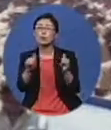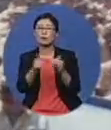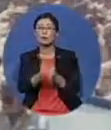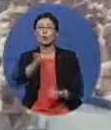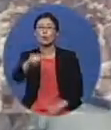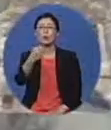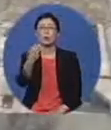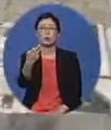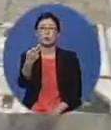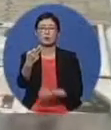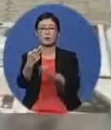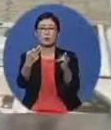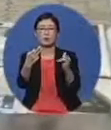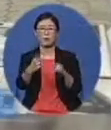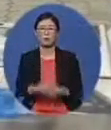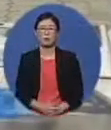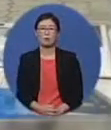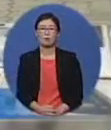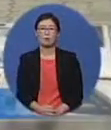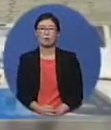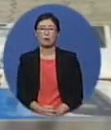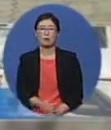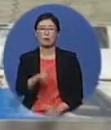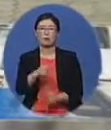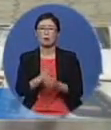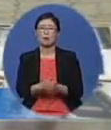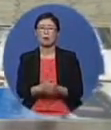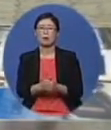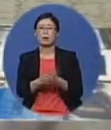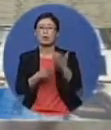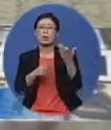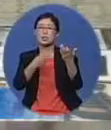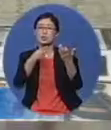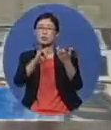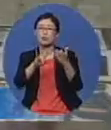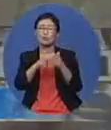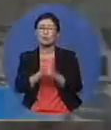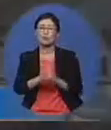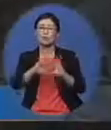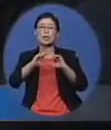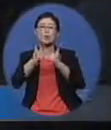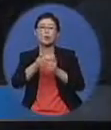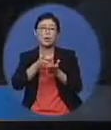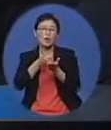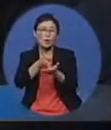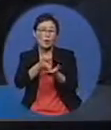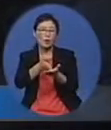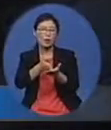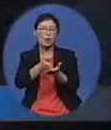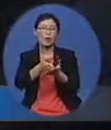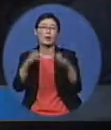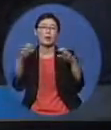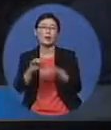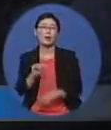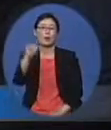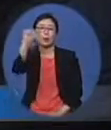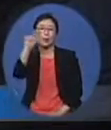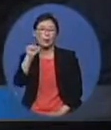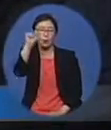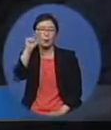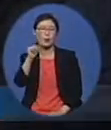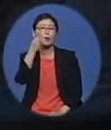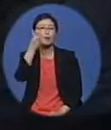513명. 굳게 닫힌 19대 국회의 문을 두드리며 절박한 심정으로 국회 앞 연좌 농성을 했던 두 달여의